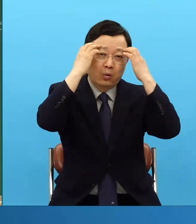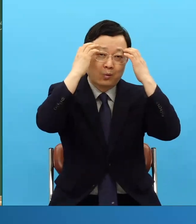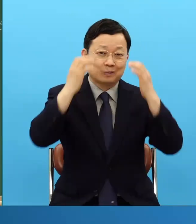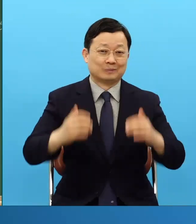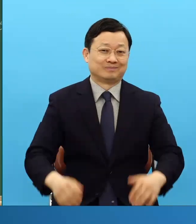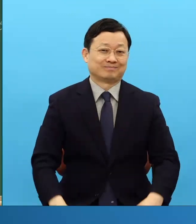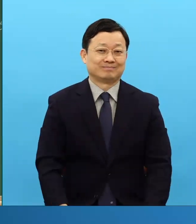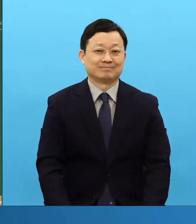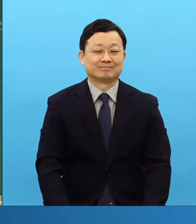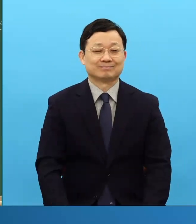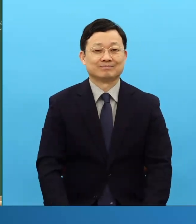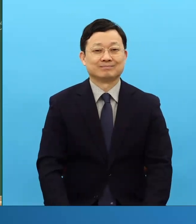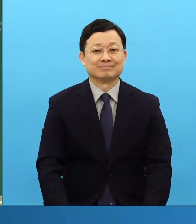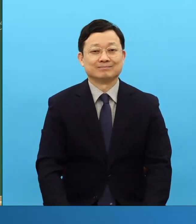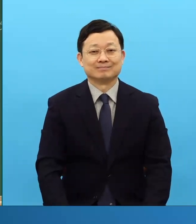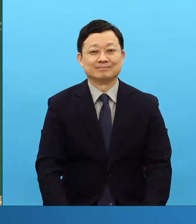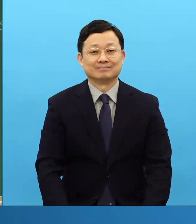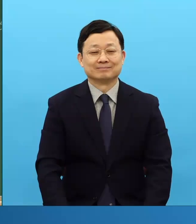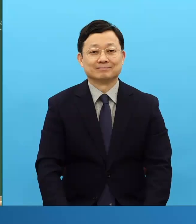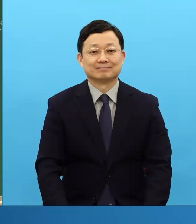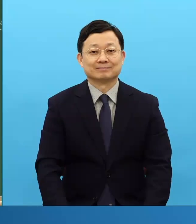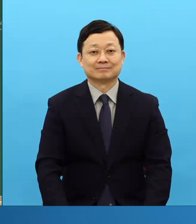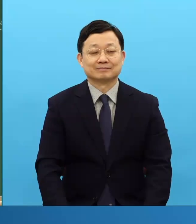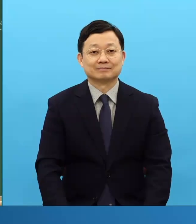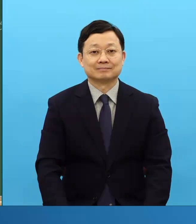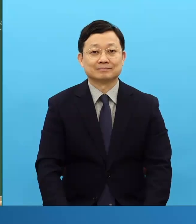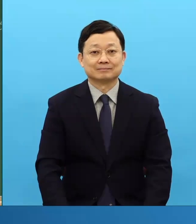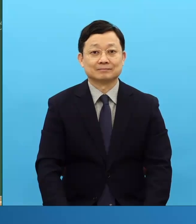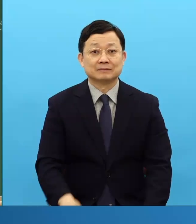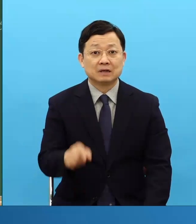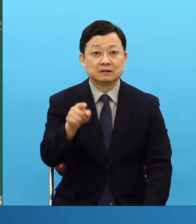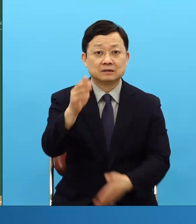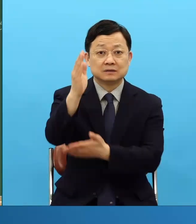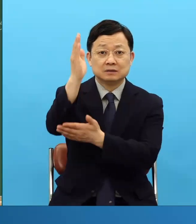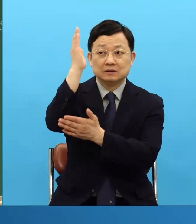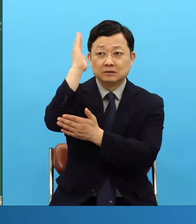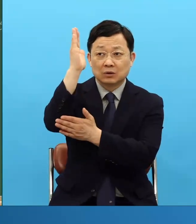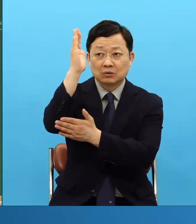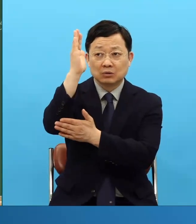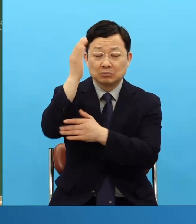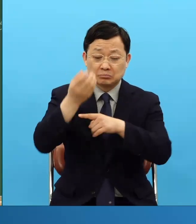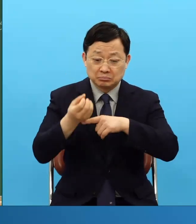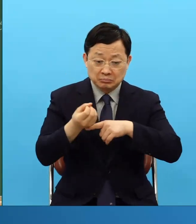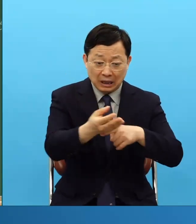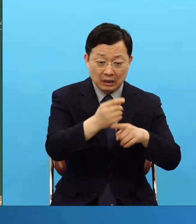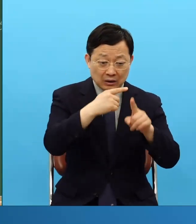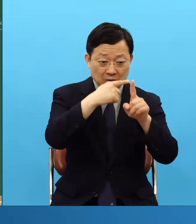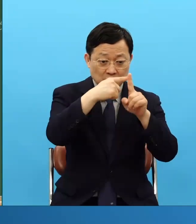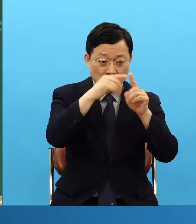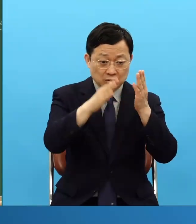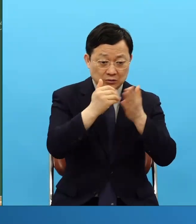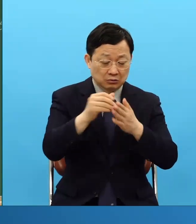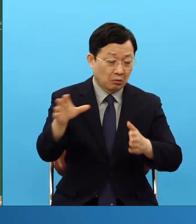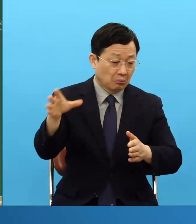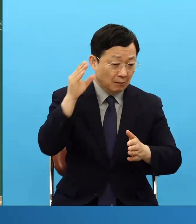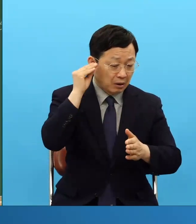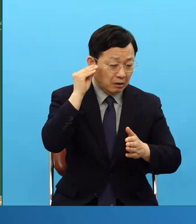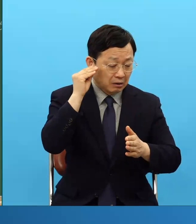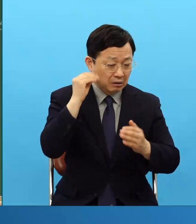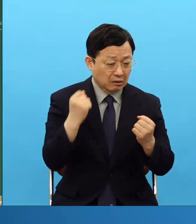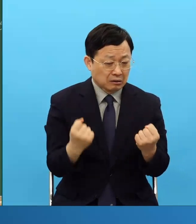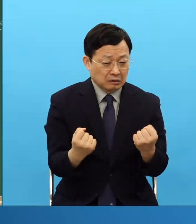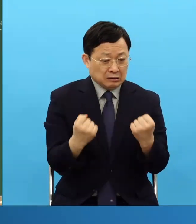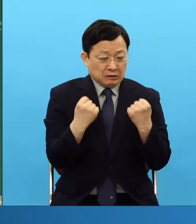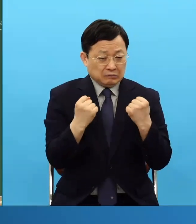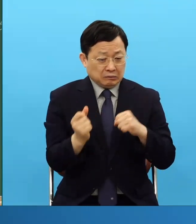because you can't really see something, then that's not going to help 그 you. 설교를 듣고 교인이 살아나기는 힘들죠. It will be very difficult for the church members to listen to that sermon and be